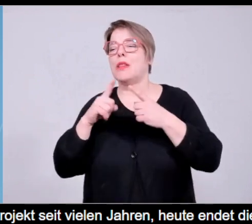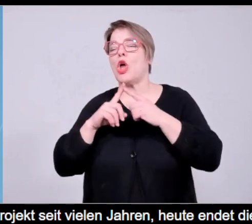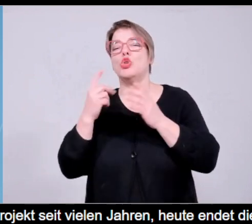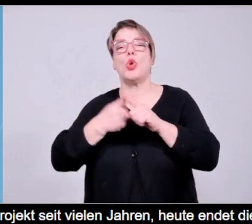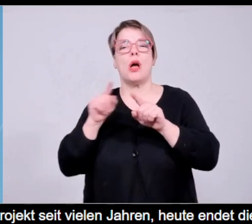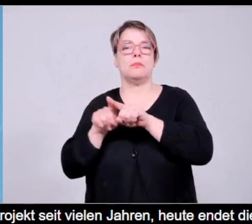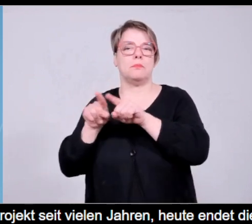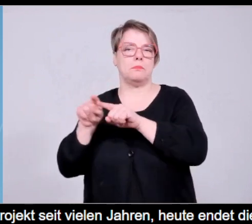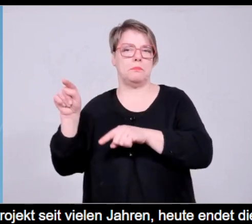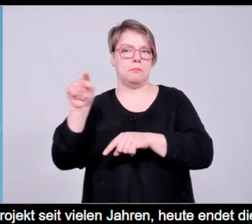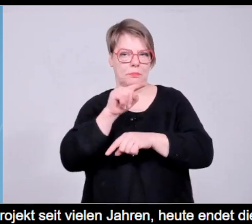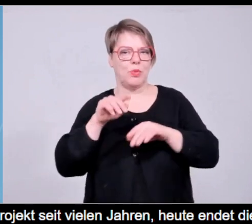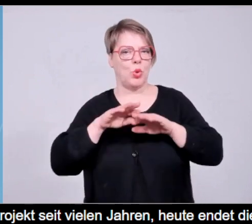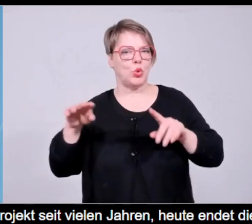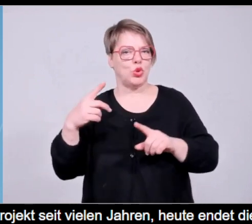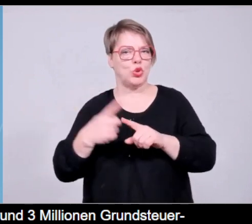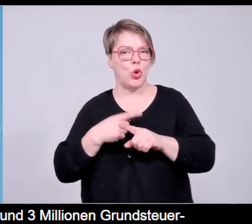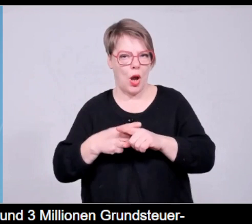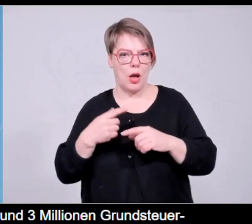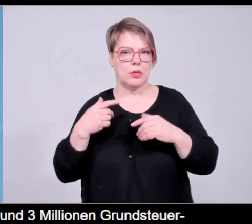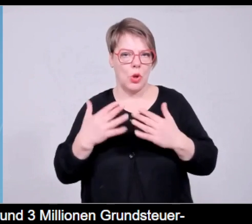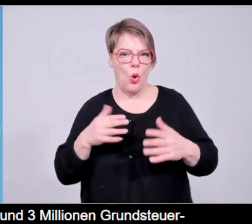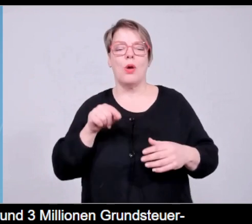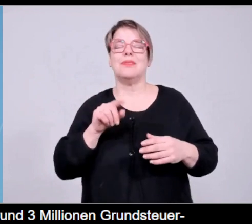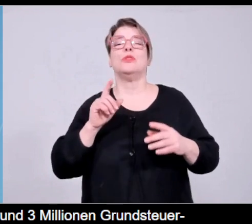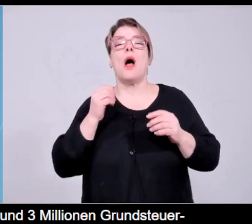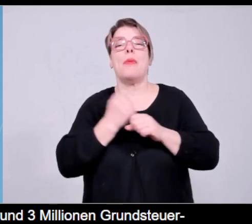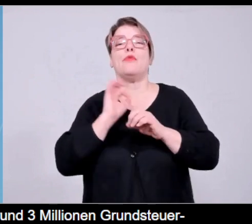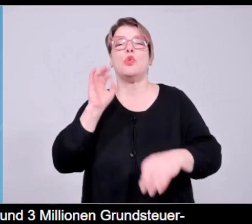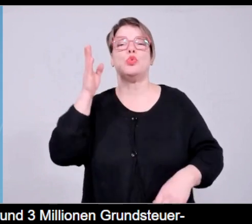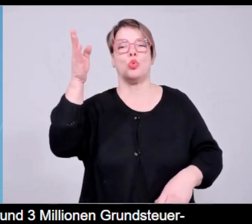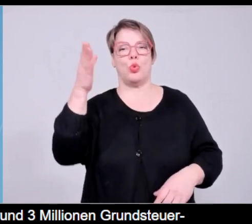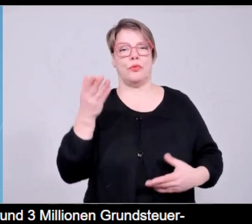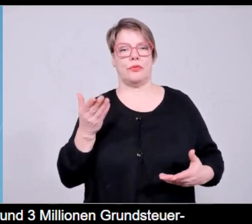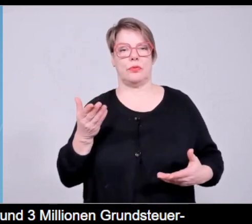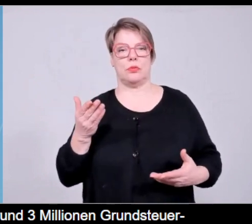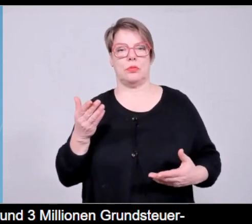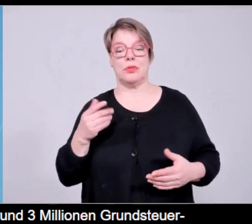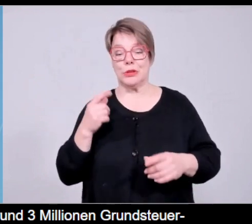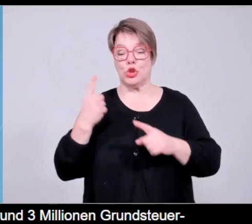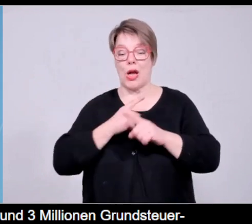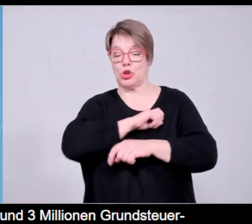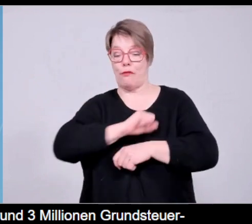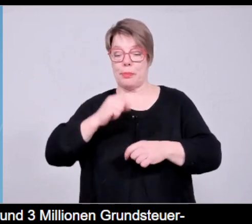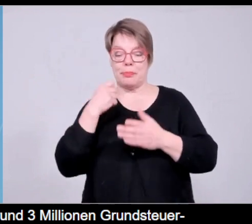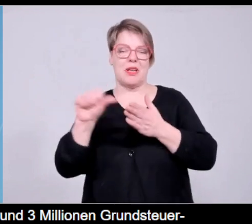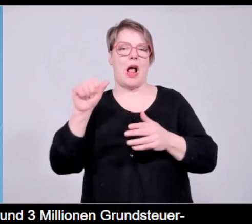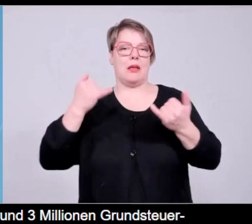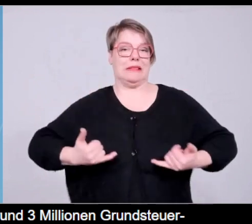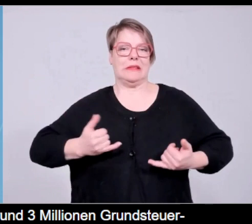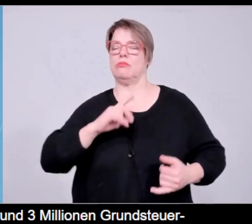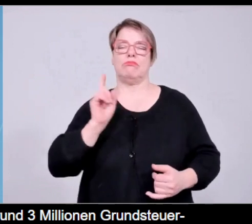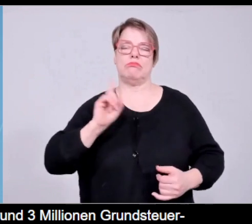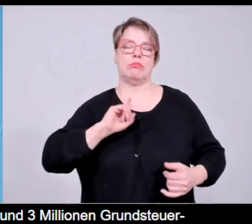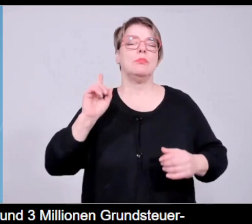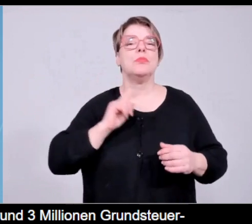diesem Fall, glaube ich, ist es gut, dass wir alle miteinander auch heute nochmal Bilanz ziehen, überlegen, wie man verfahren kann. Und ich möchte mich bedanken